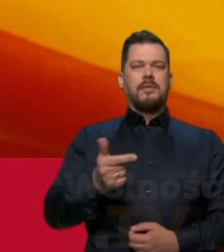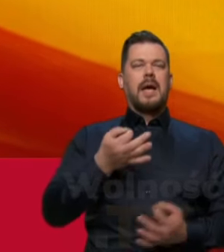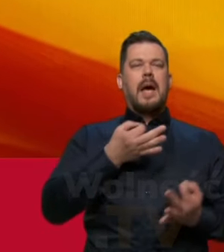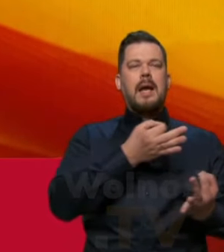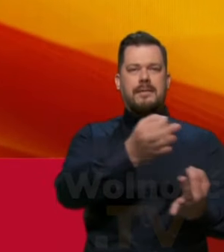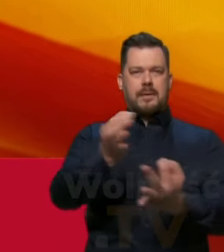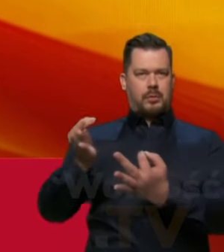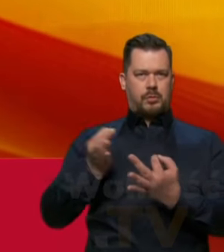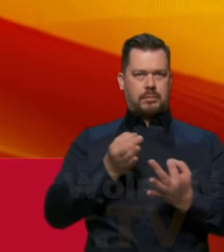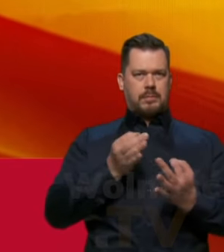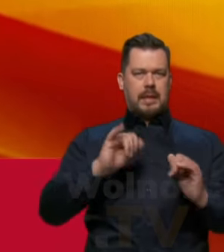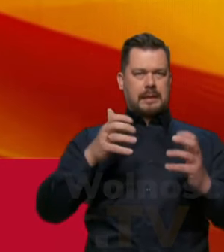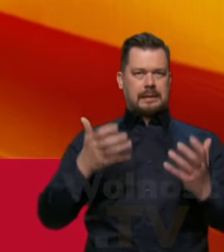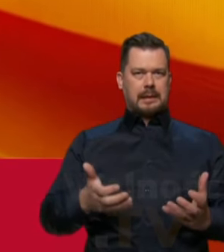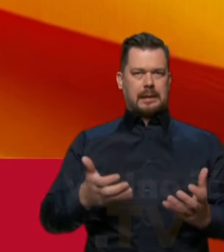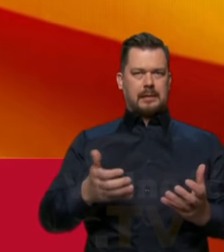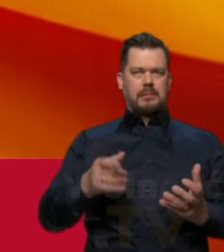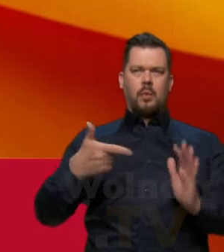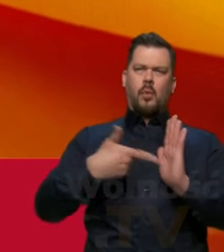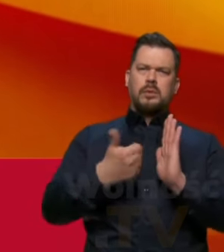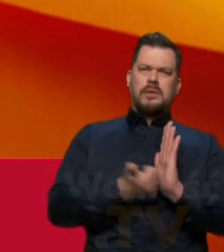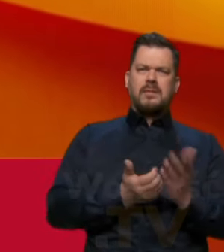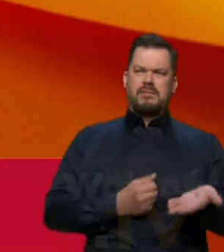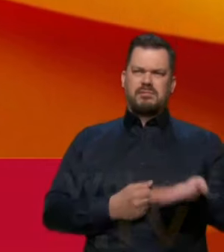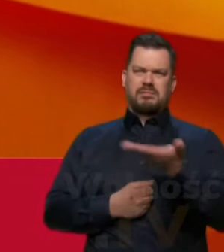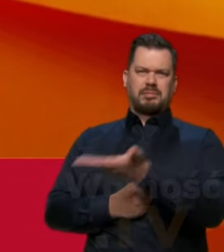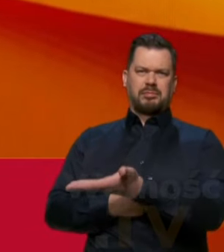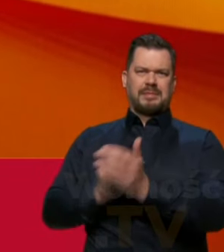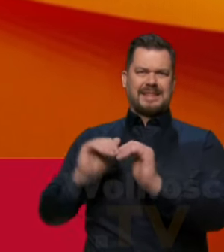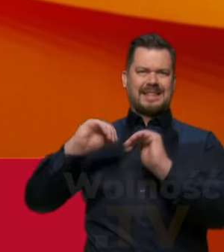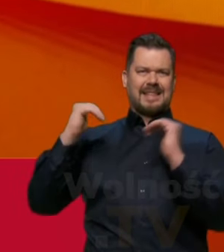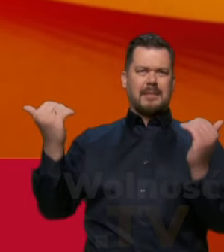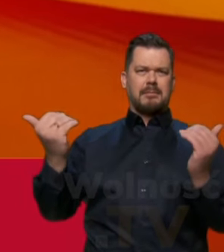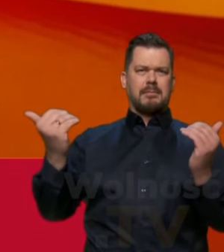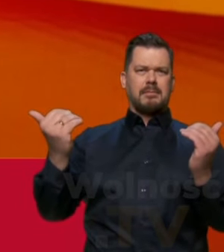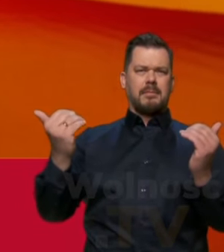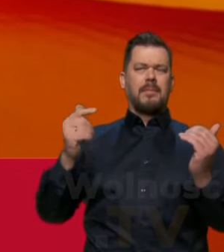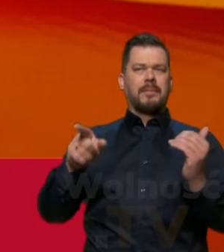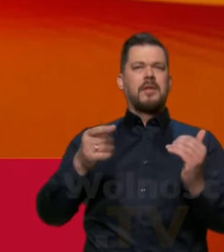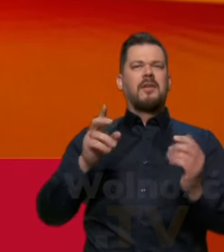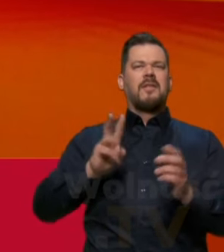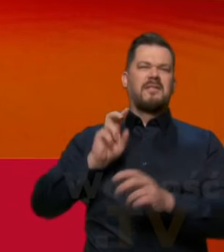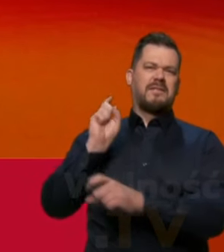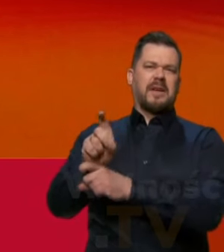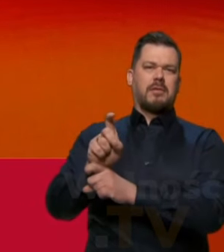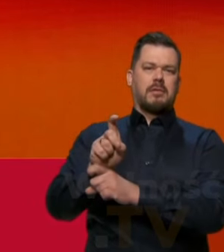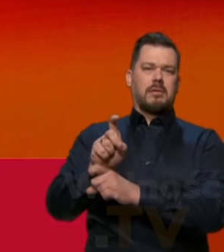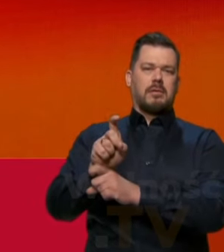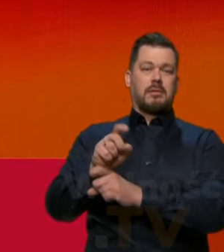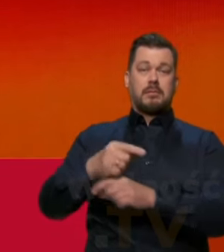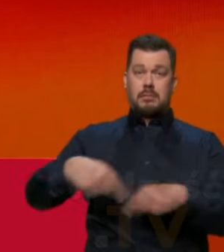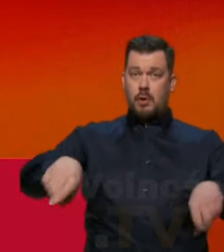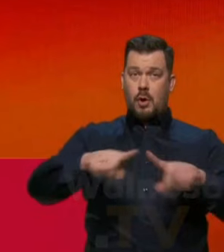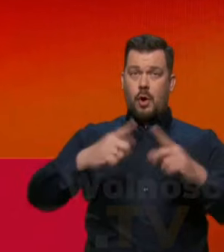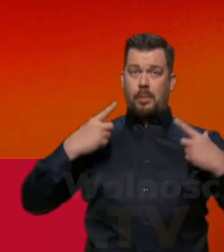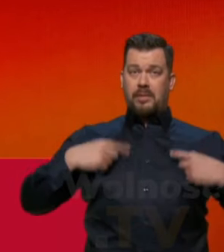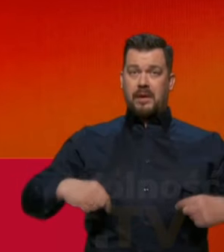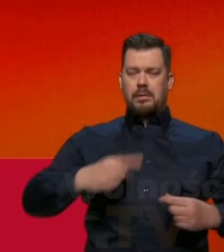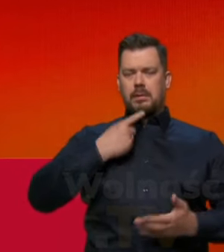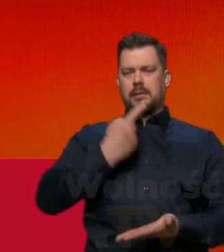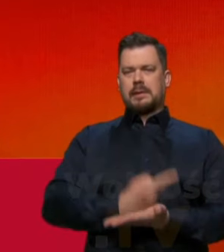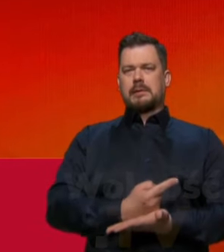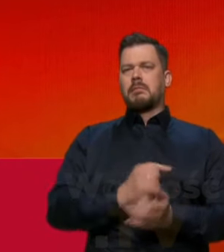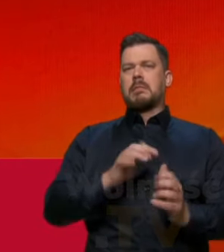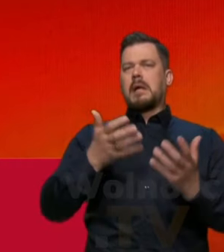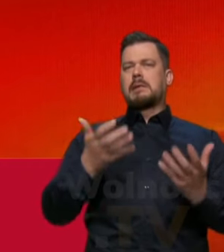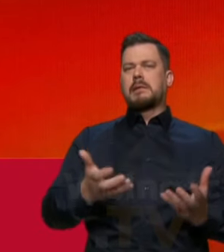referendum, inicjatywy ustawodawczej obywateli i weta obywatelskiego. Niech obywatele zadecydują, jak ma